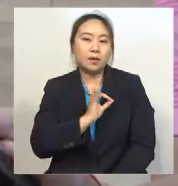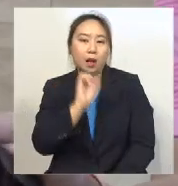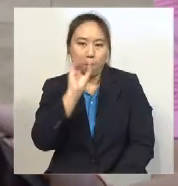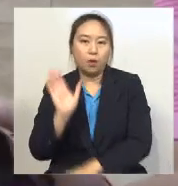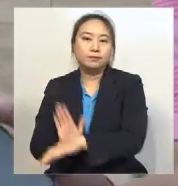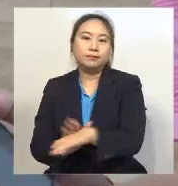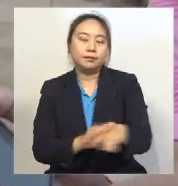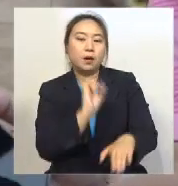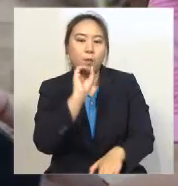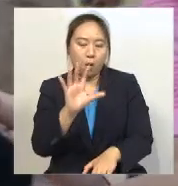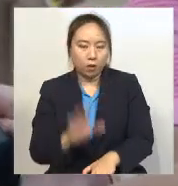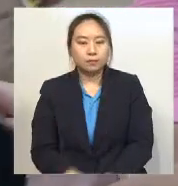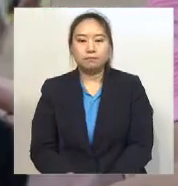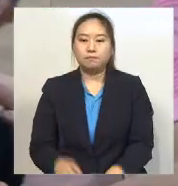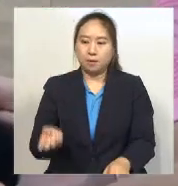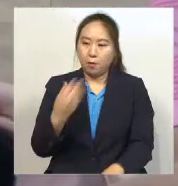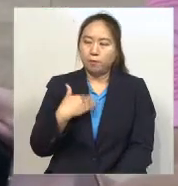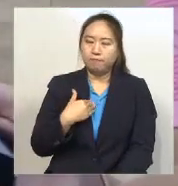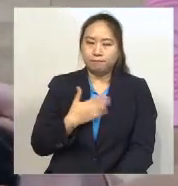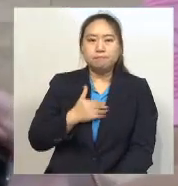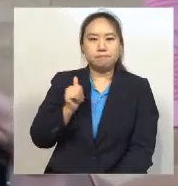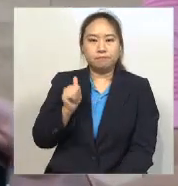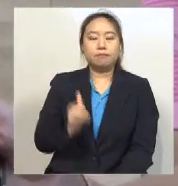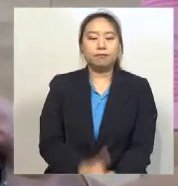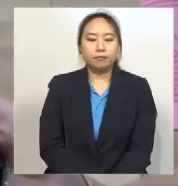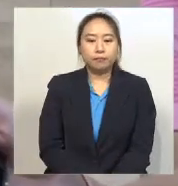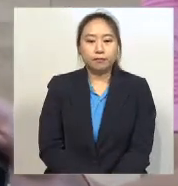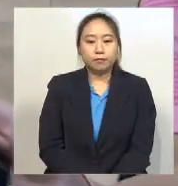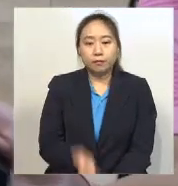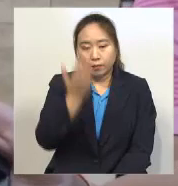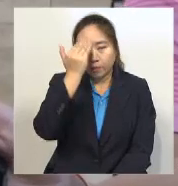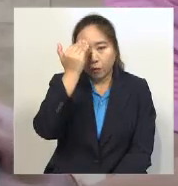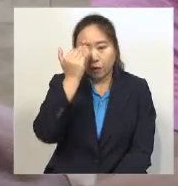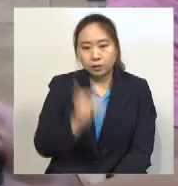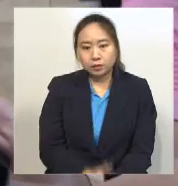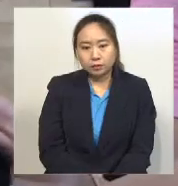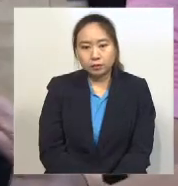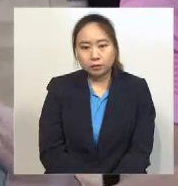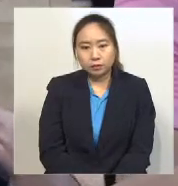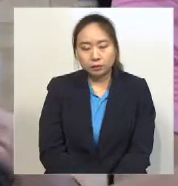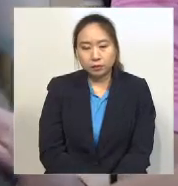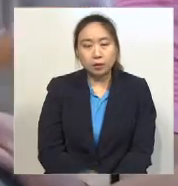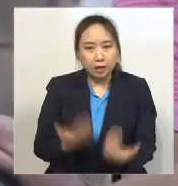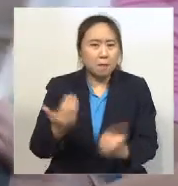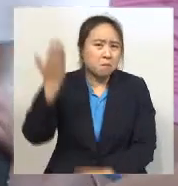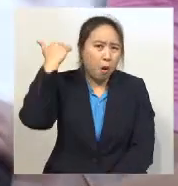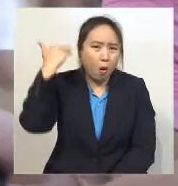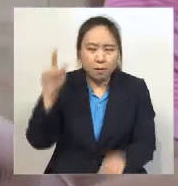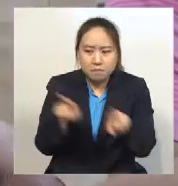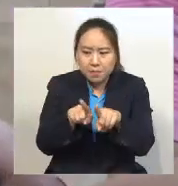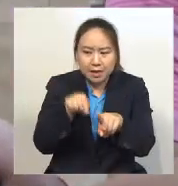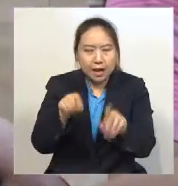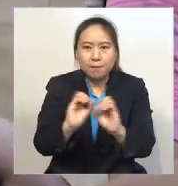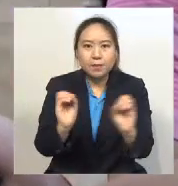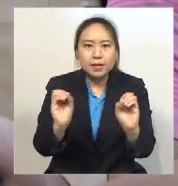านก็บอกเป็นการแสดงสปิริตที่ดีเพราะว่าคือเหตุการณ์แบบนี้ยังไม่เคยเกิดในเรื่องข้อก